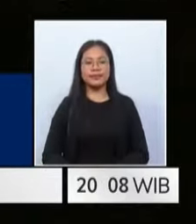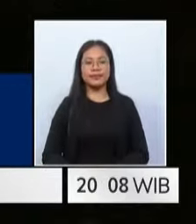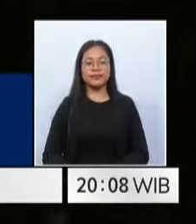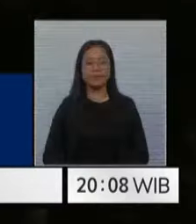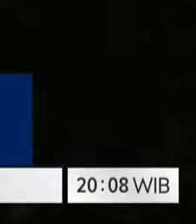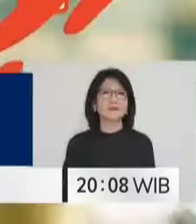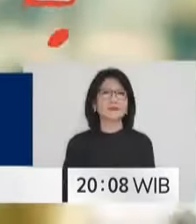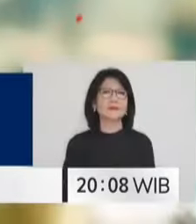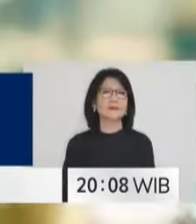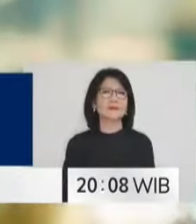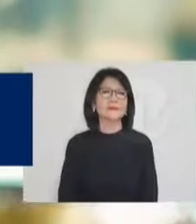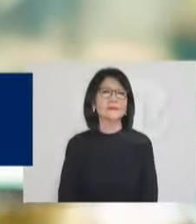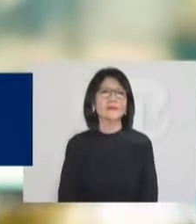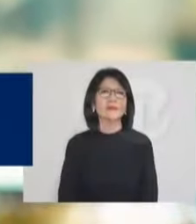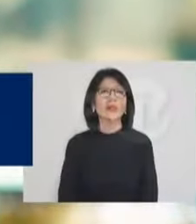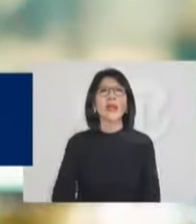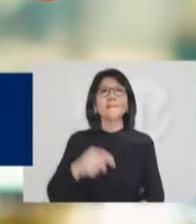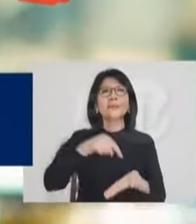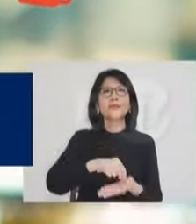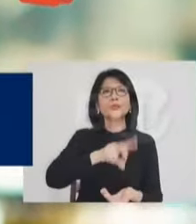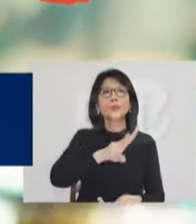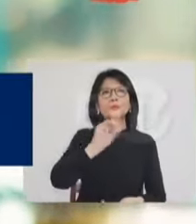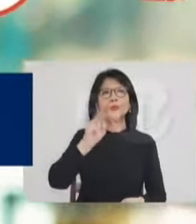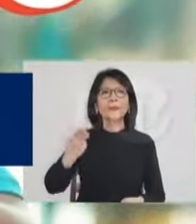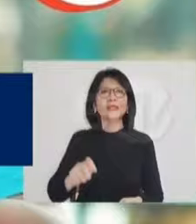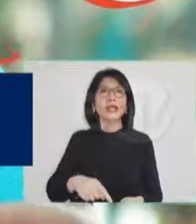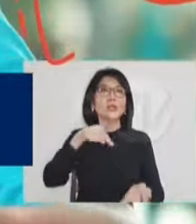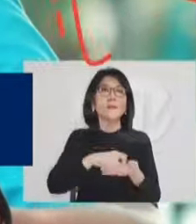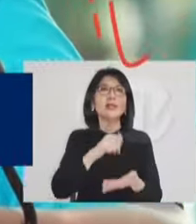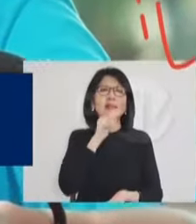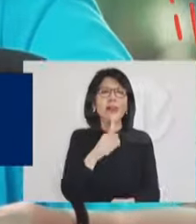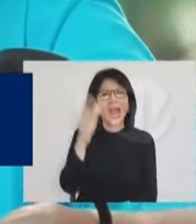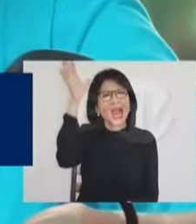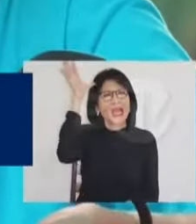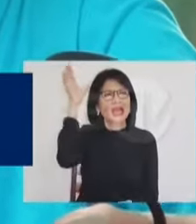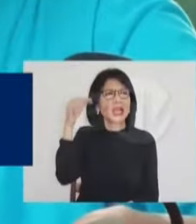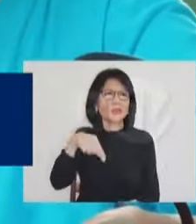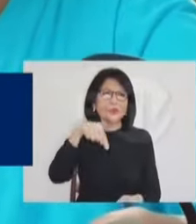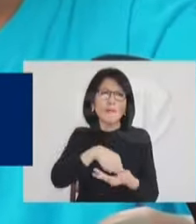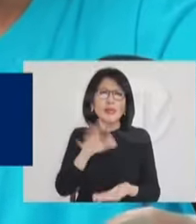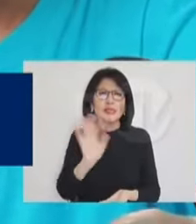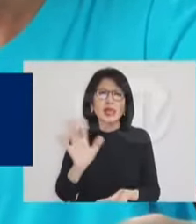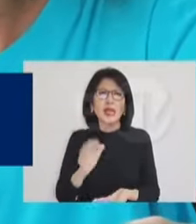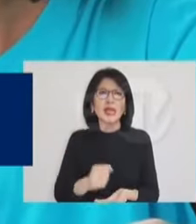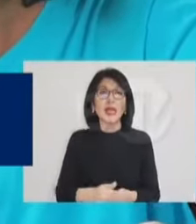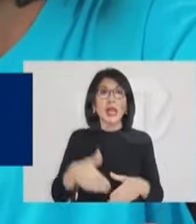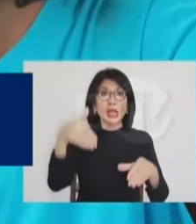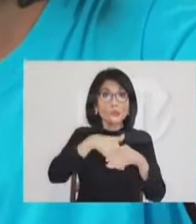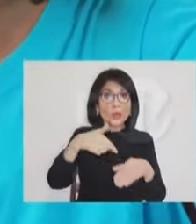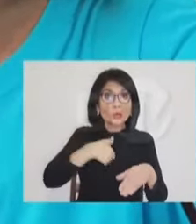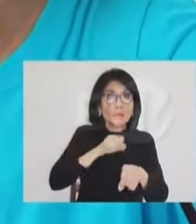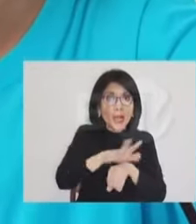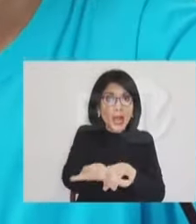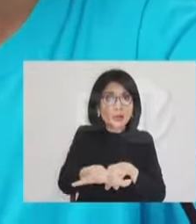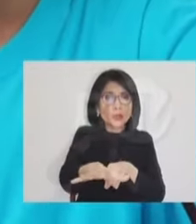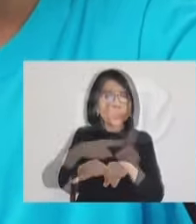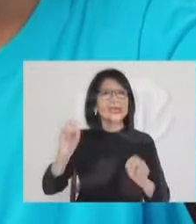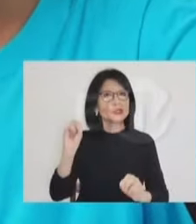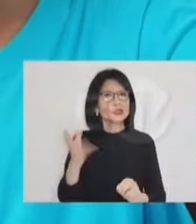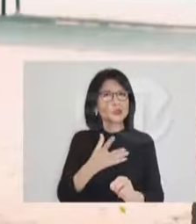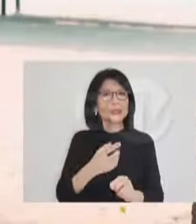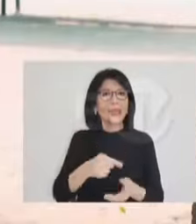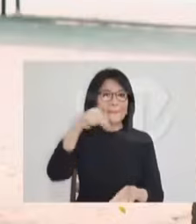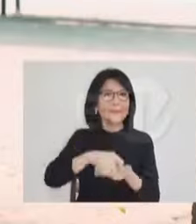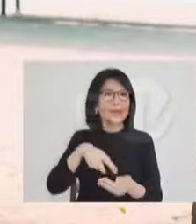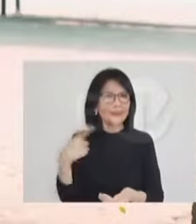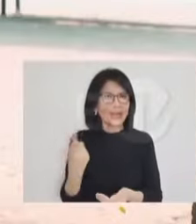2024 pemil 20024 Kamu nyoblos siapa Nat Gak tahu deh aku nyoblos apa enggak ya emang suaraku ada pengaruhnya gitu suara